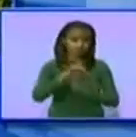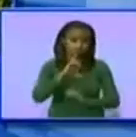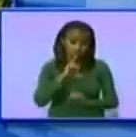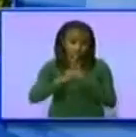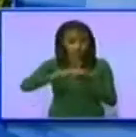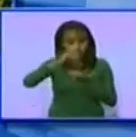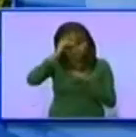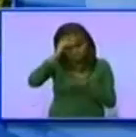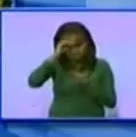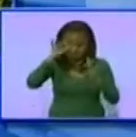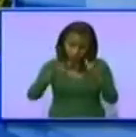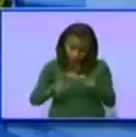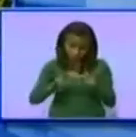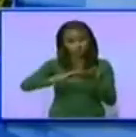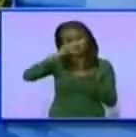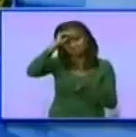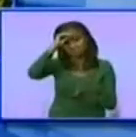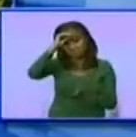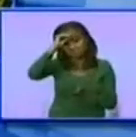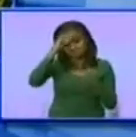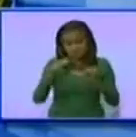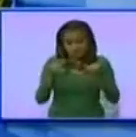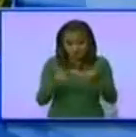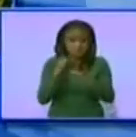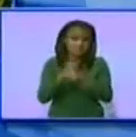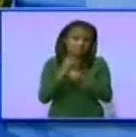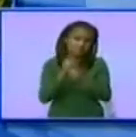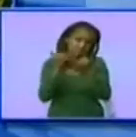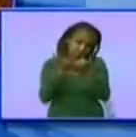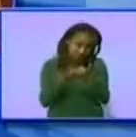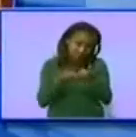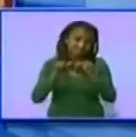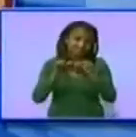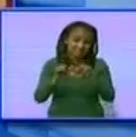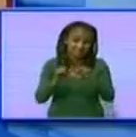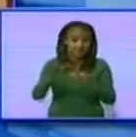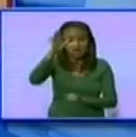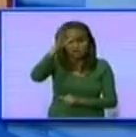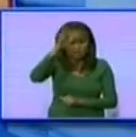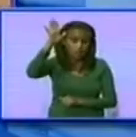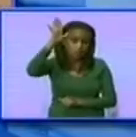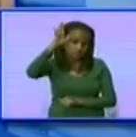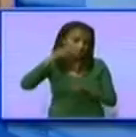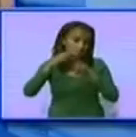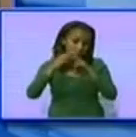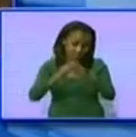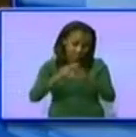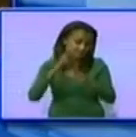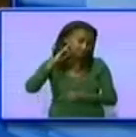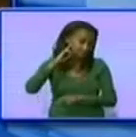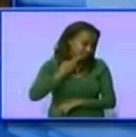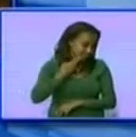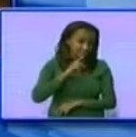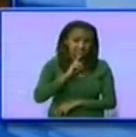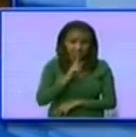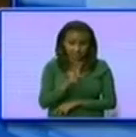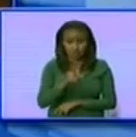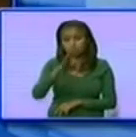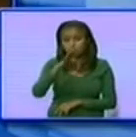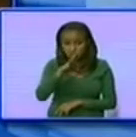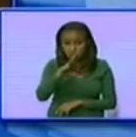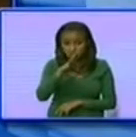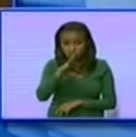ነው። ትምህርቱን የተማርኩት እዚህ ግቢ ውስጥ ነው። አሁንም በመስራት ላይ ይገኛል። እዚህ አባቴ ጎሳዬ ባልቻ ይባላል። መስማትና መናገር የቻለ